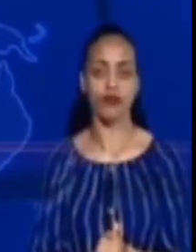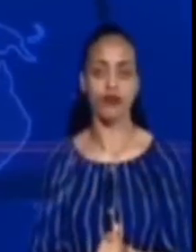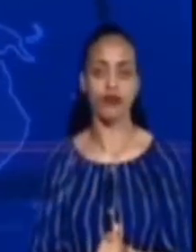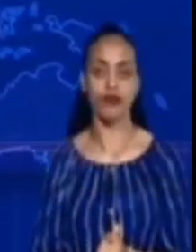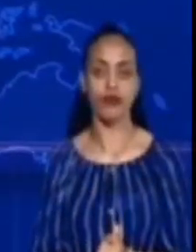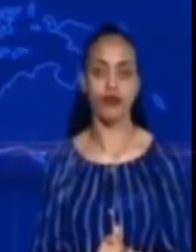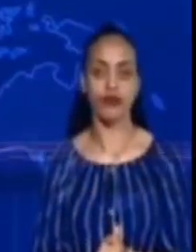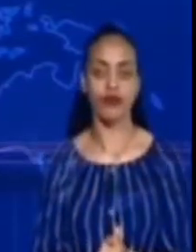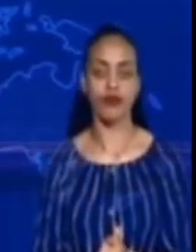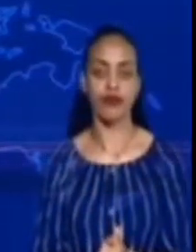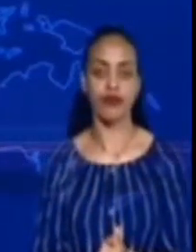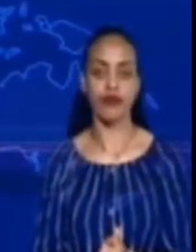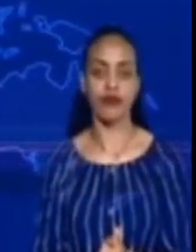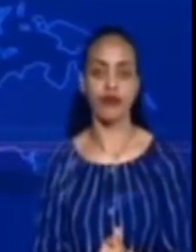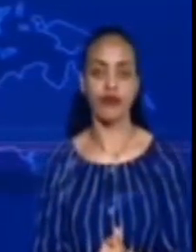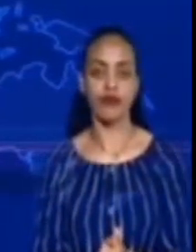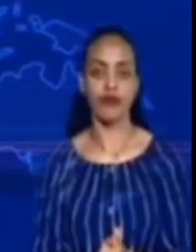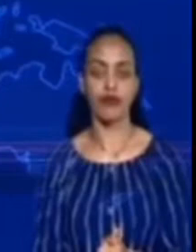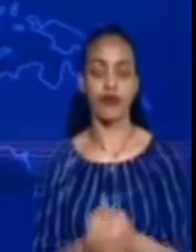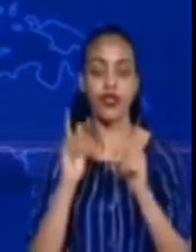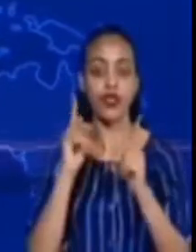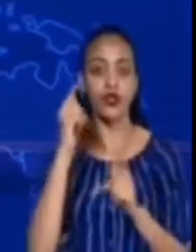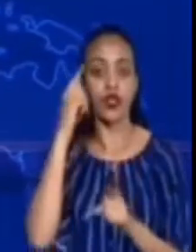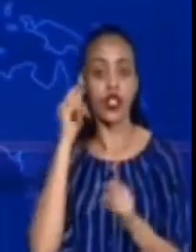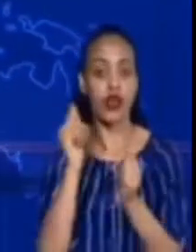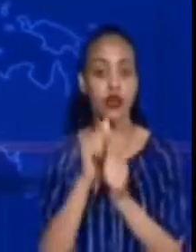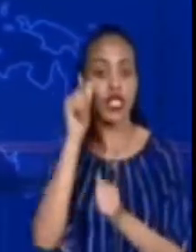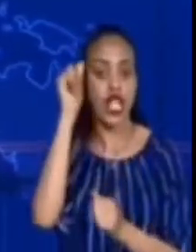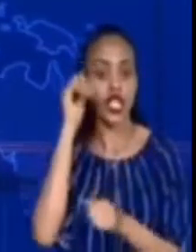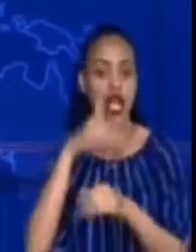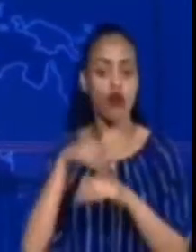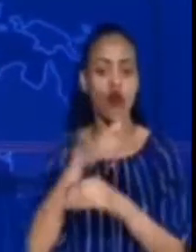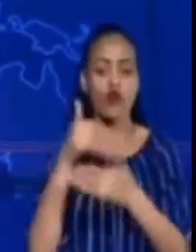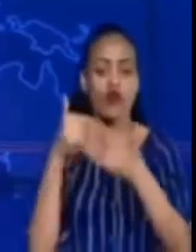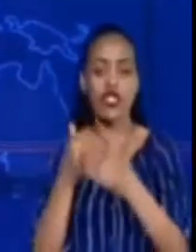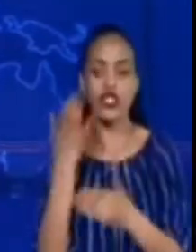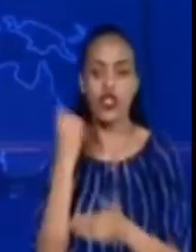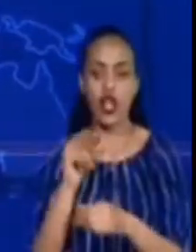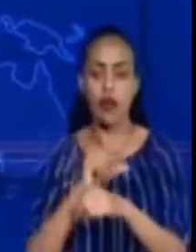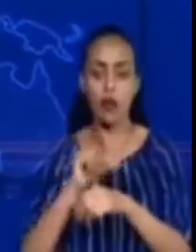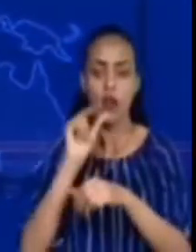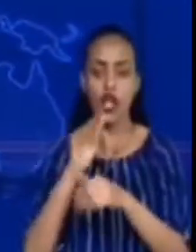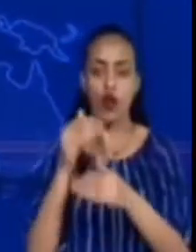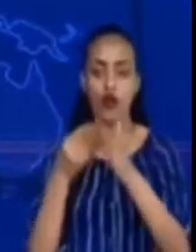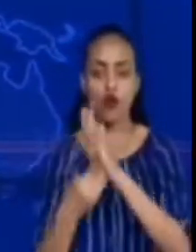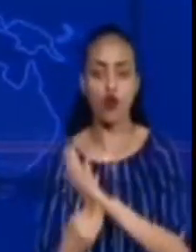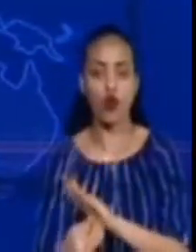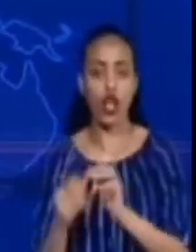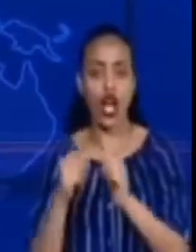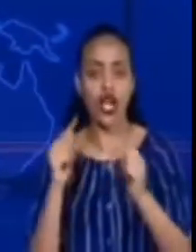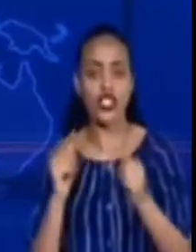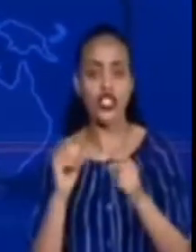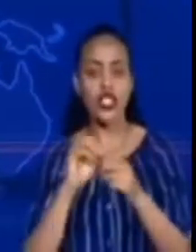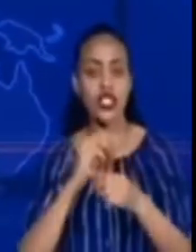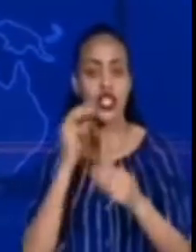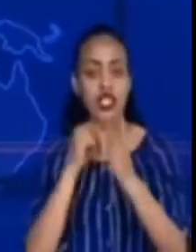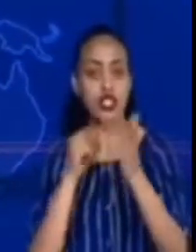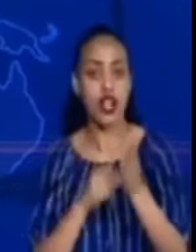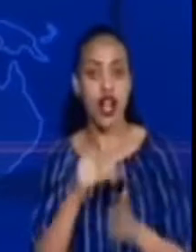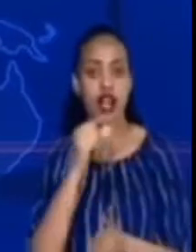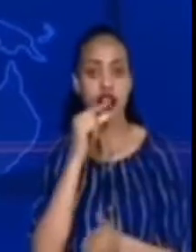ወይ አህመዲን ጀበልን የሚደፋልን የሚገድልልን ጀበሉን እንትን